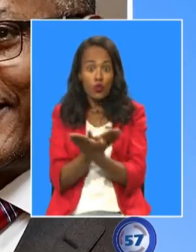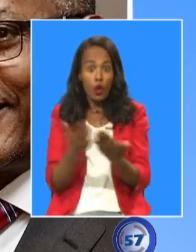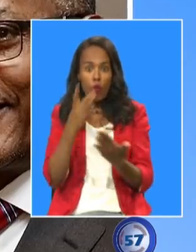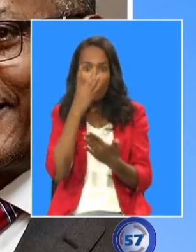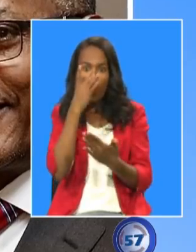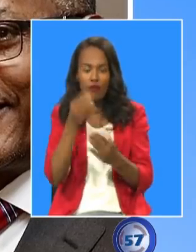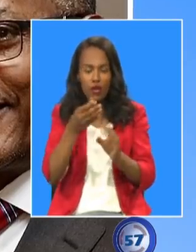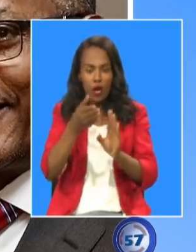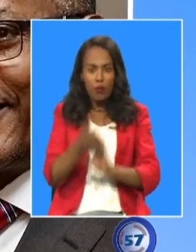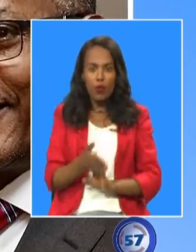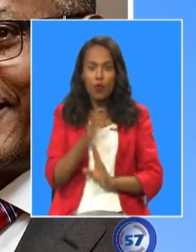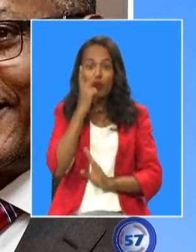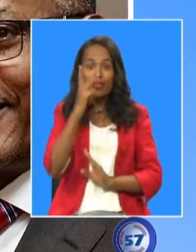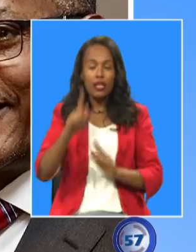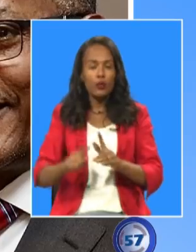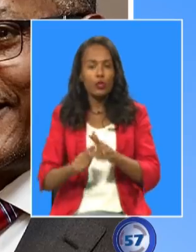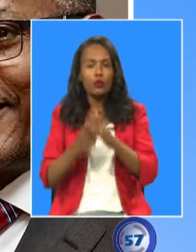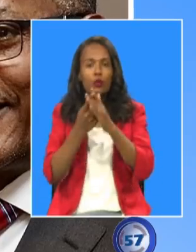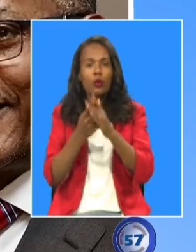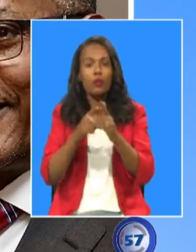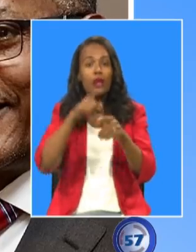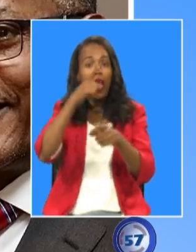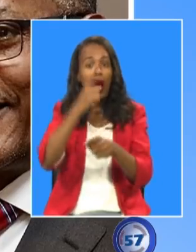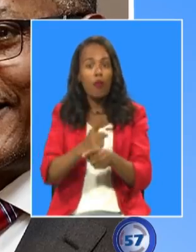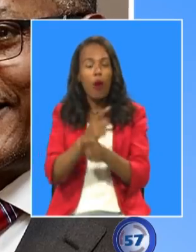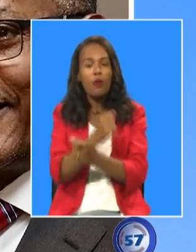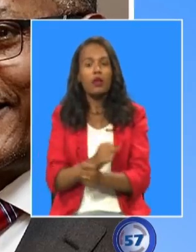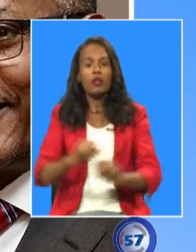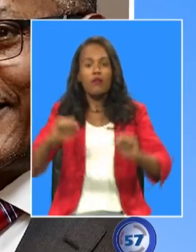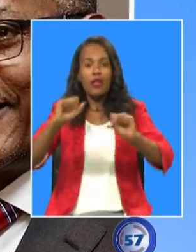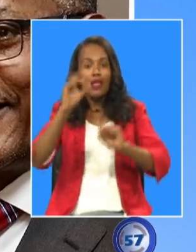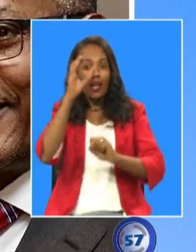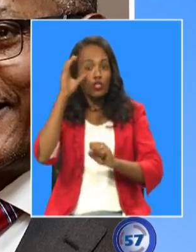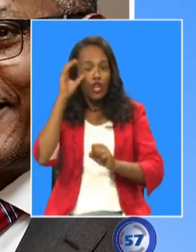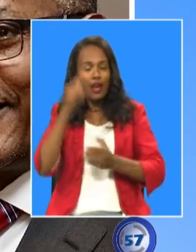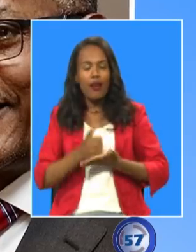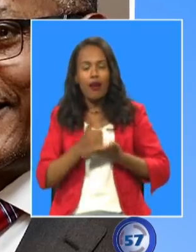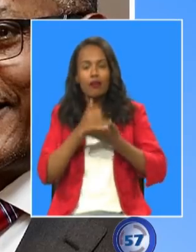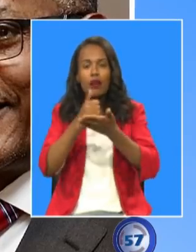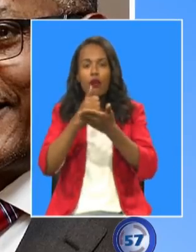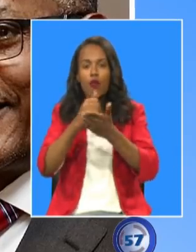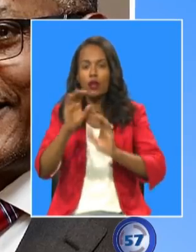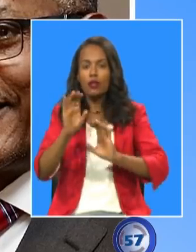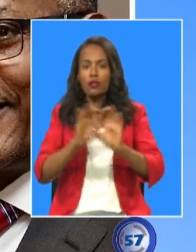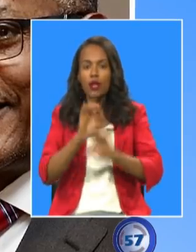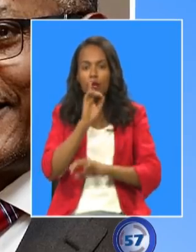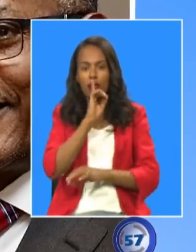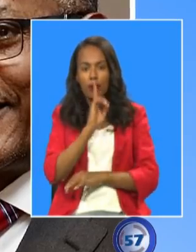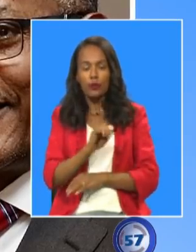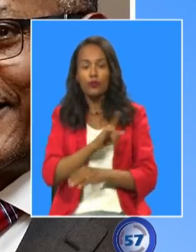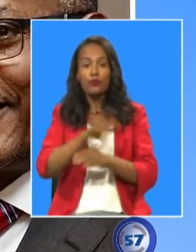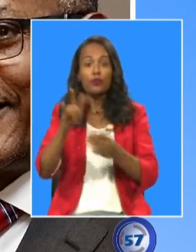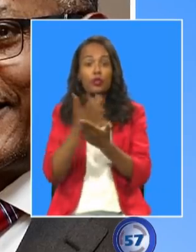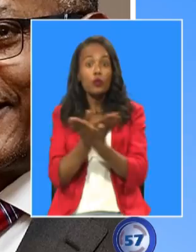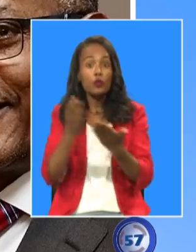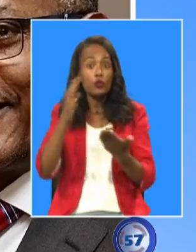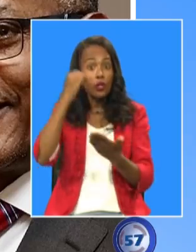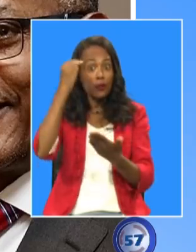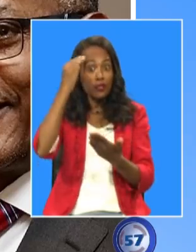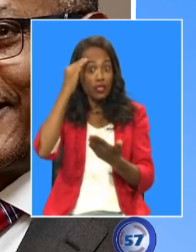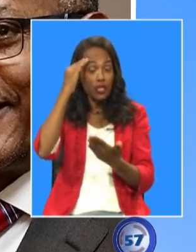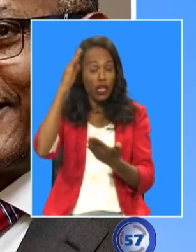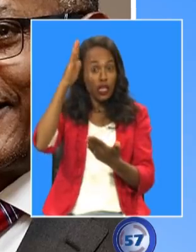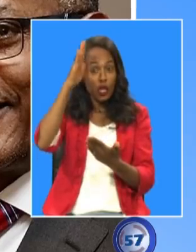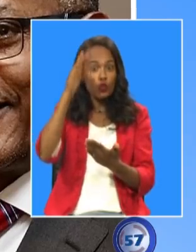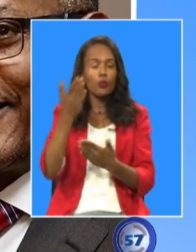በአፍሪካ ህብረት በኩል መታየት በጀመረበት አግባብ እንዲፈታ ቻይና ድጋፏን እንድታደርግም ነው ውጭ ጉዳይ ሚኒስትር ገዱ